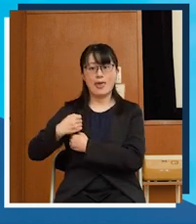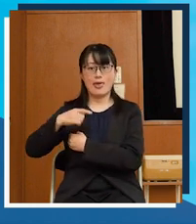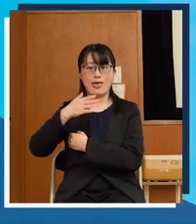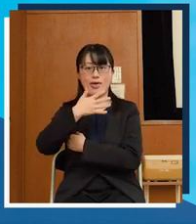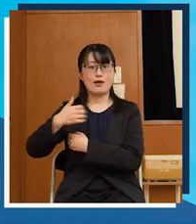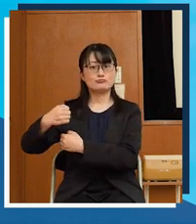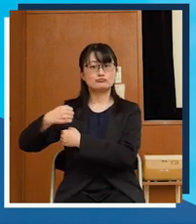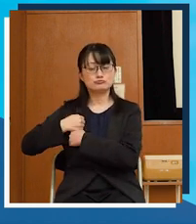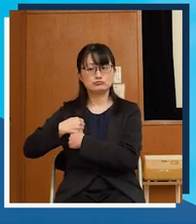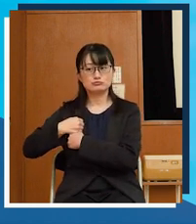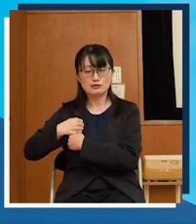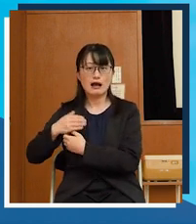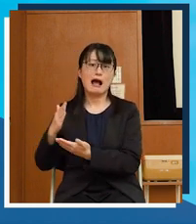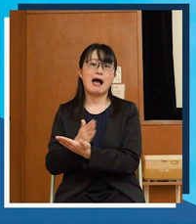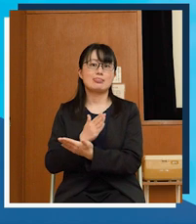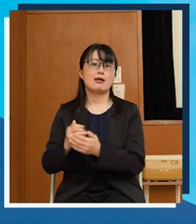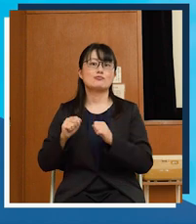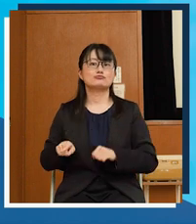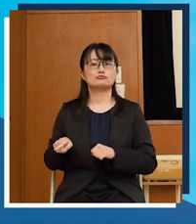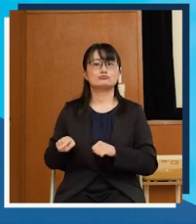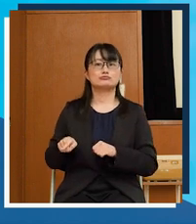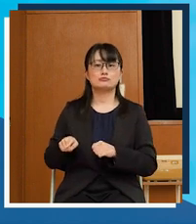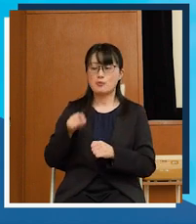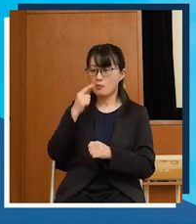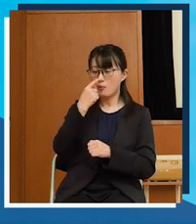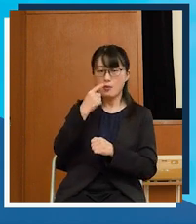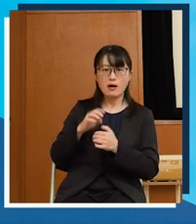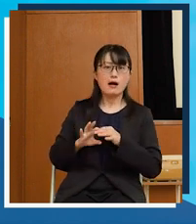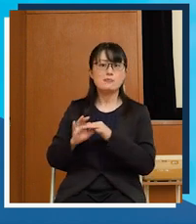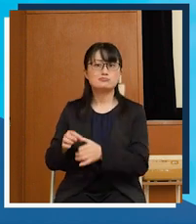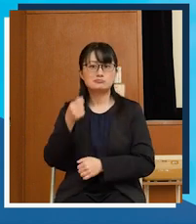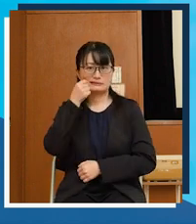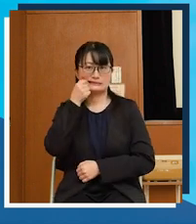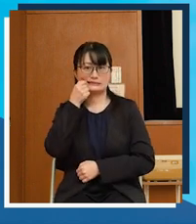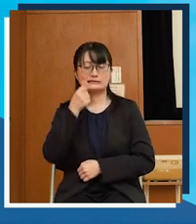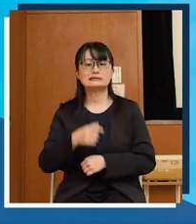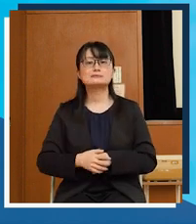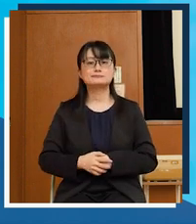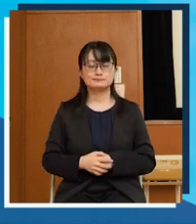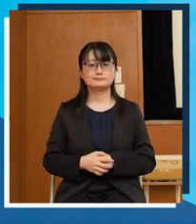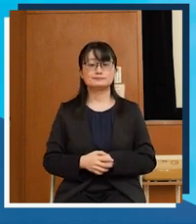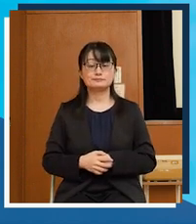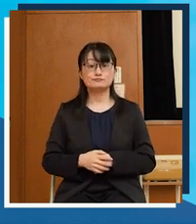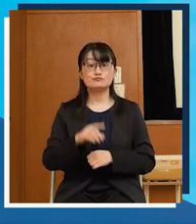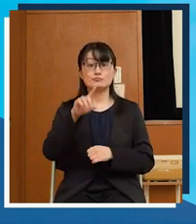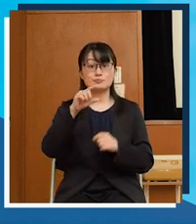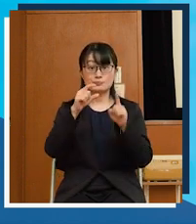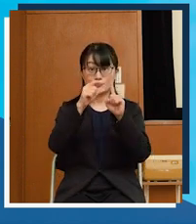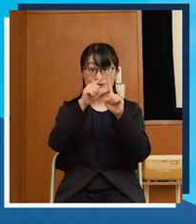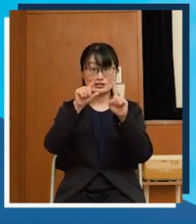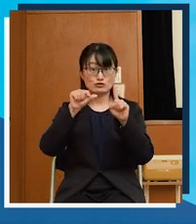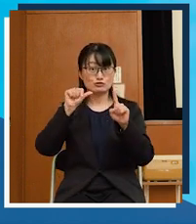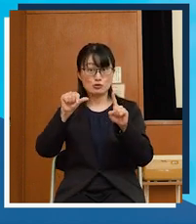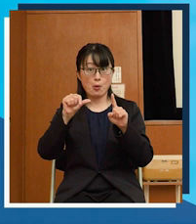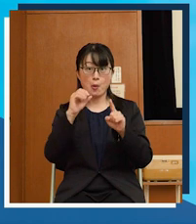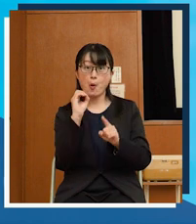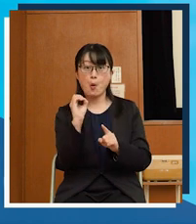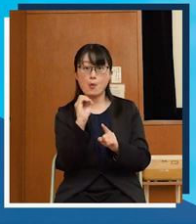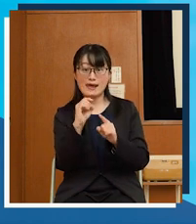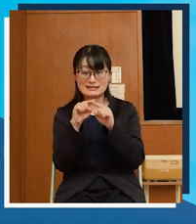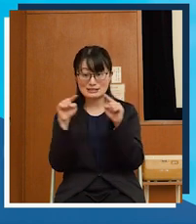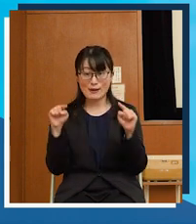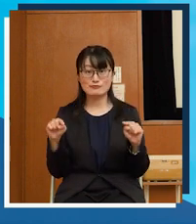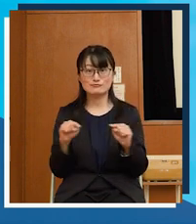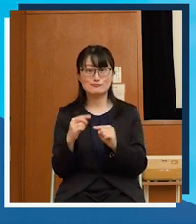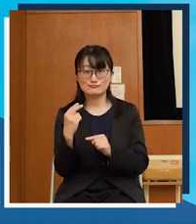地協定のこれはですねえっと15ページのえっとオレンジの枠を見てくださいこれを見るとよく分かると